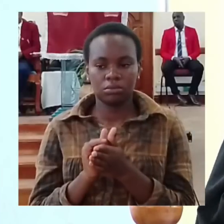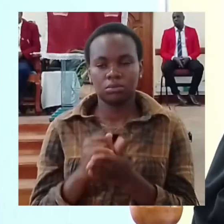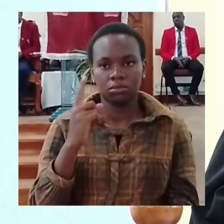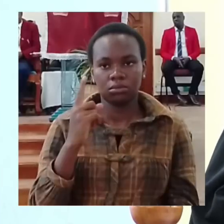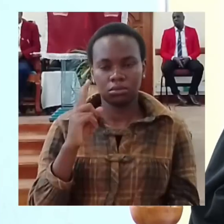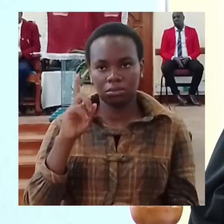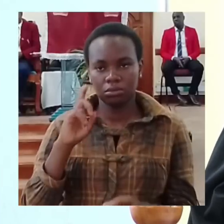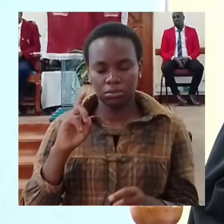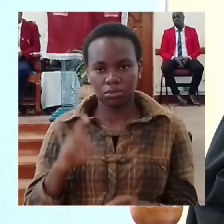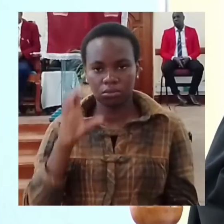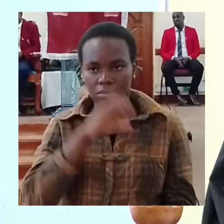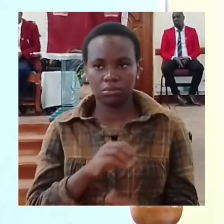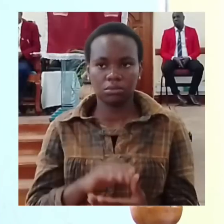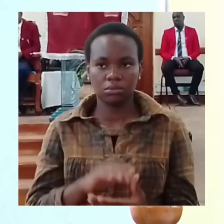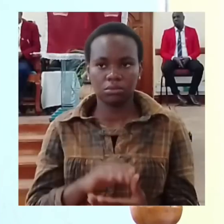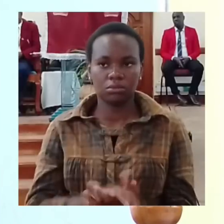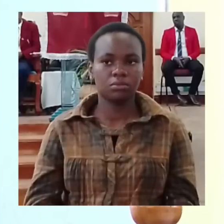atĩa?